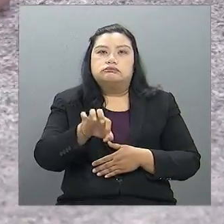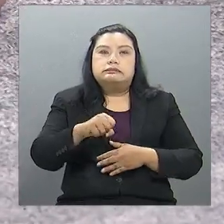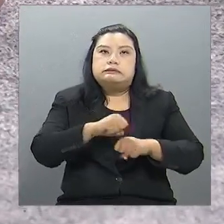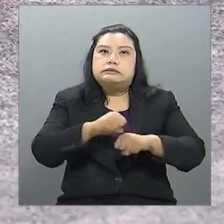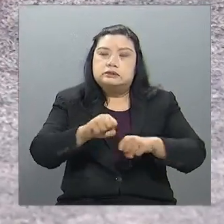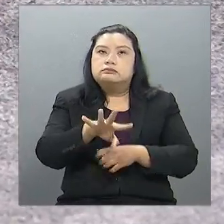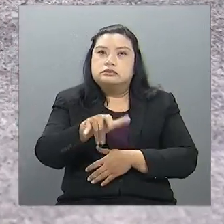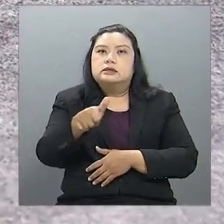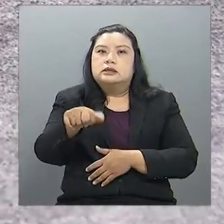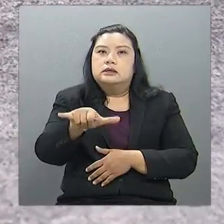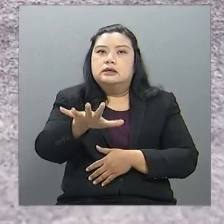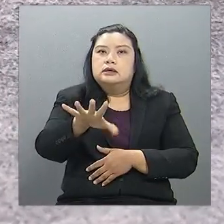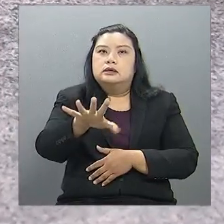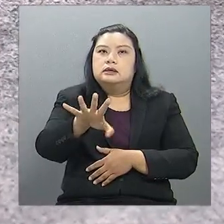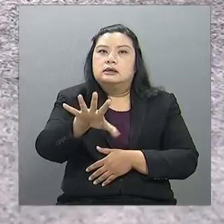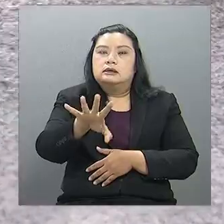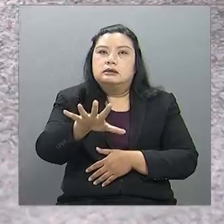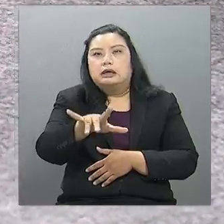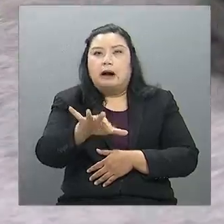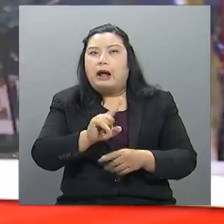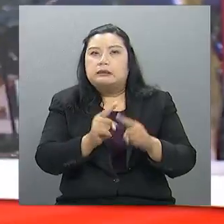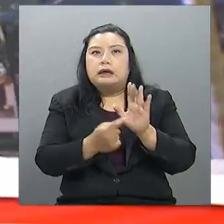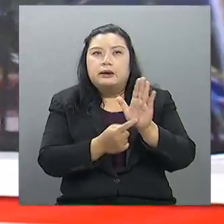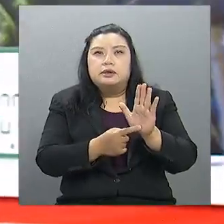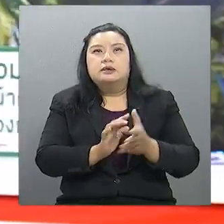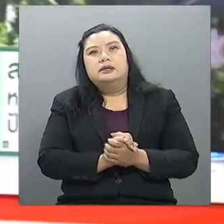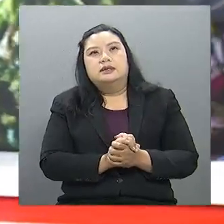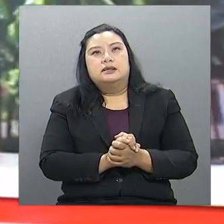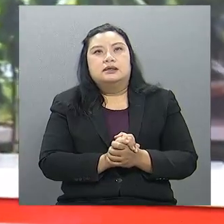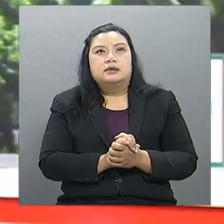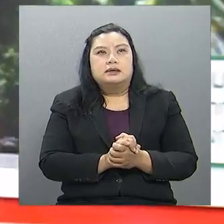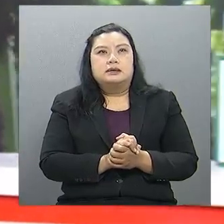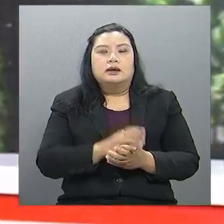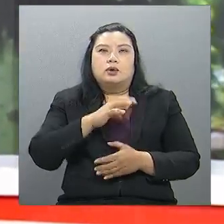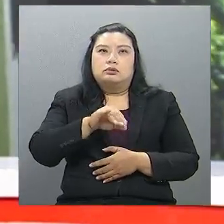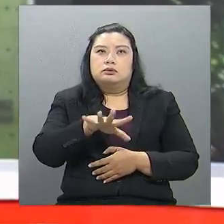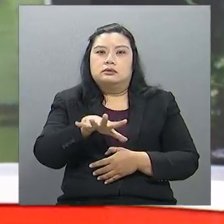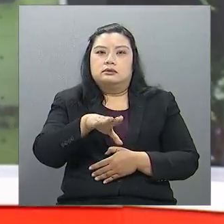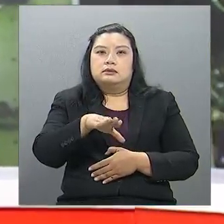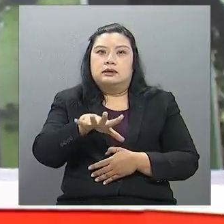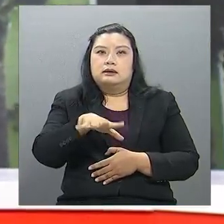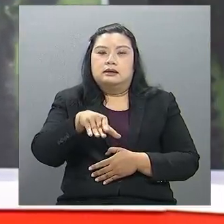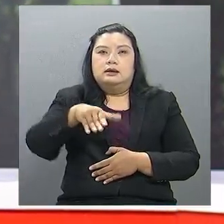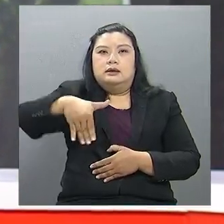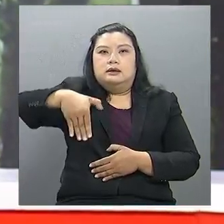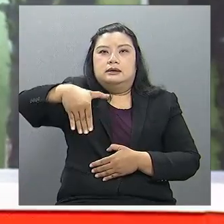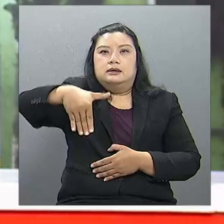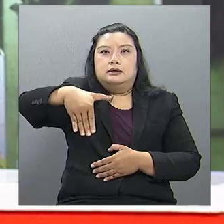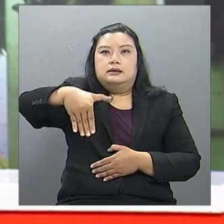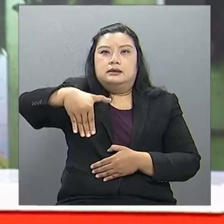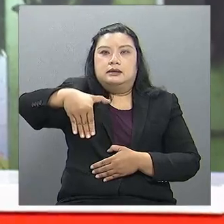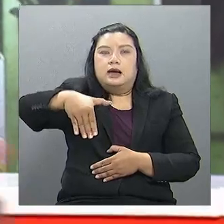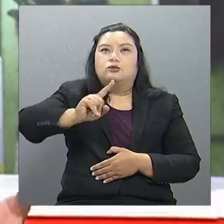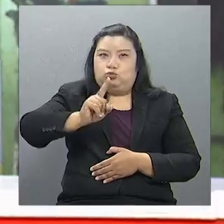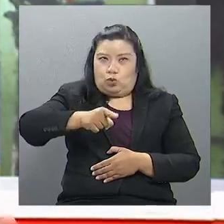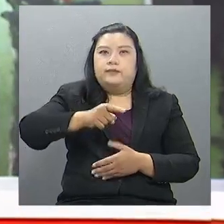นestersไมกขึ้นนะแยก มขึ้น เอาแล้วนแต่วัตกนี้เขาก็จะแ